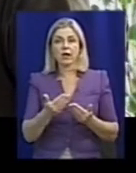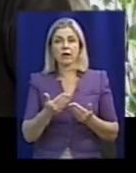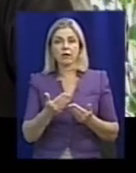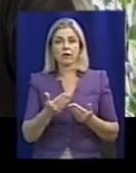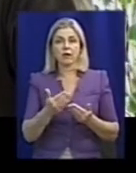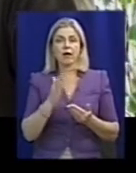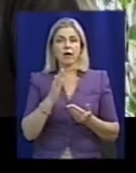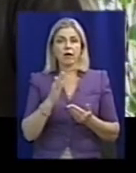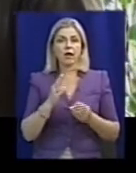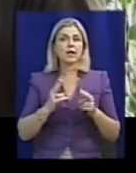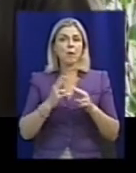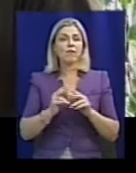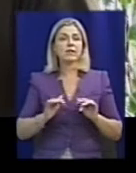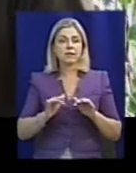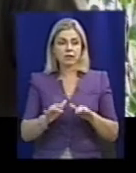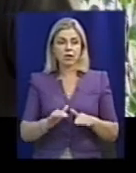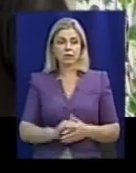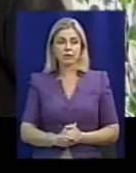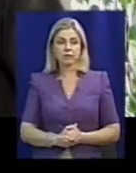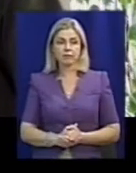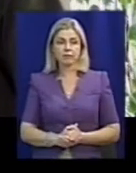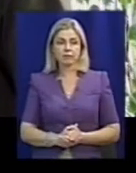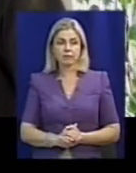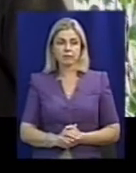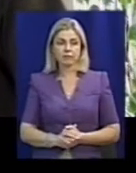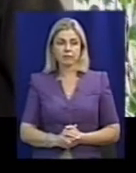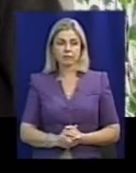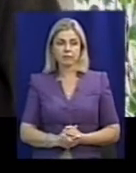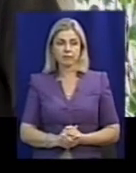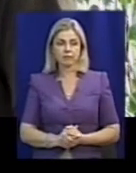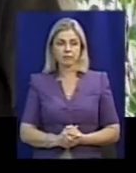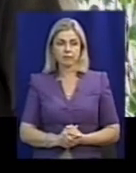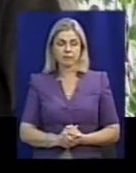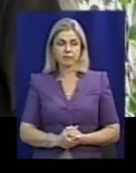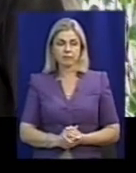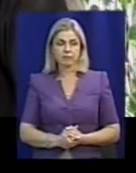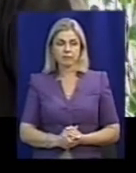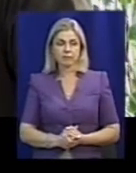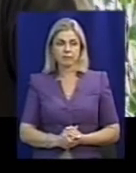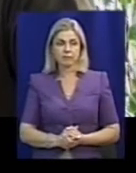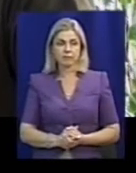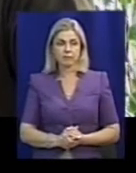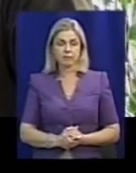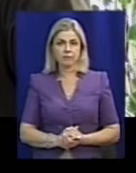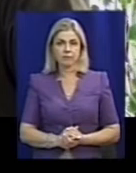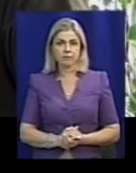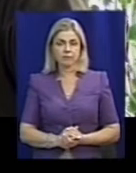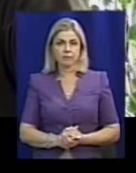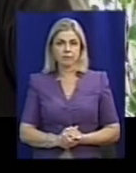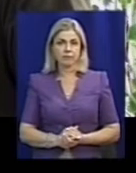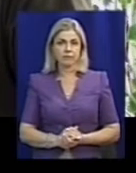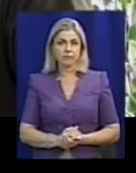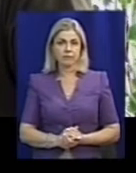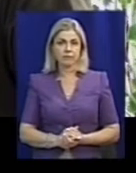вигоди в формі талонів на пальне в кількості 1000 літрів. За надання стосовно сприяння у